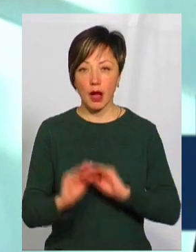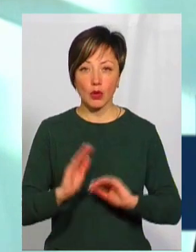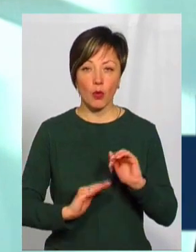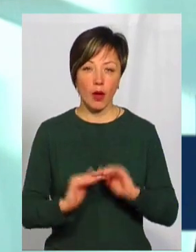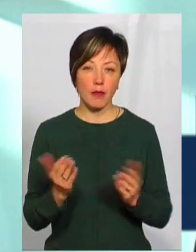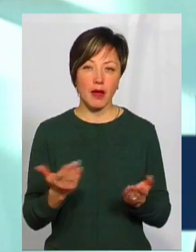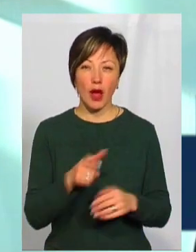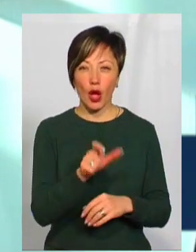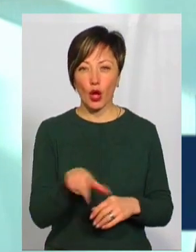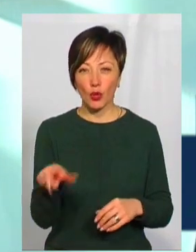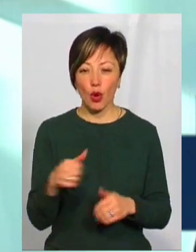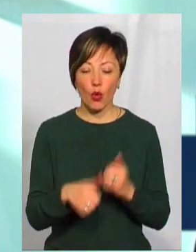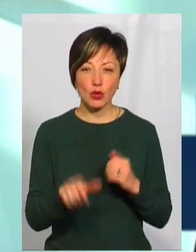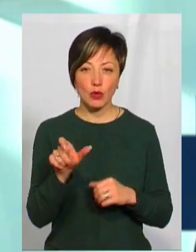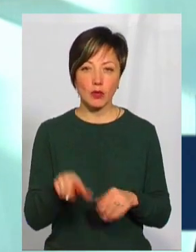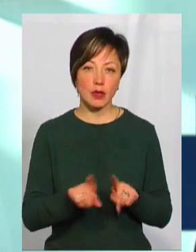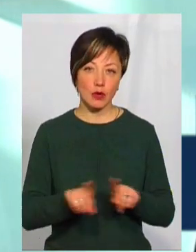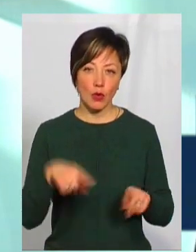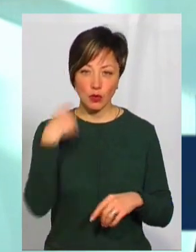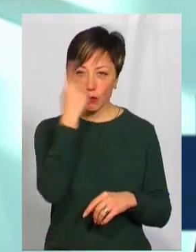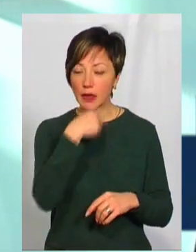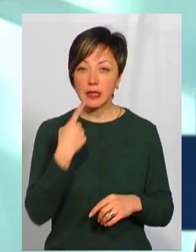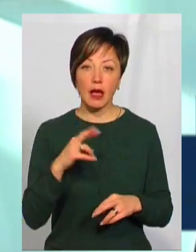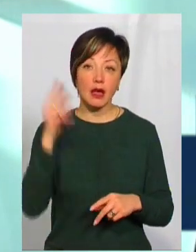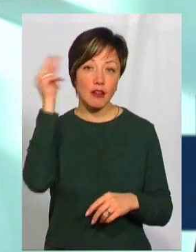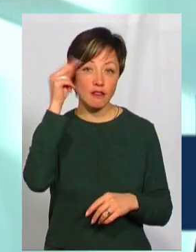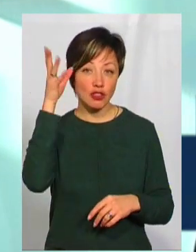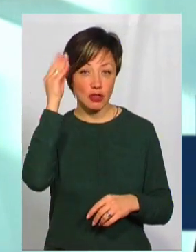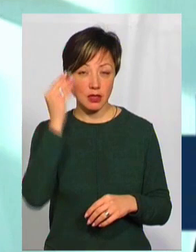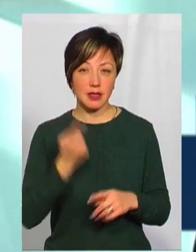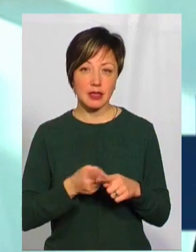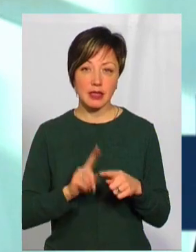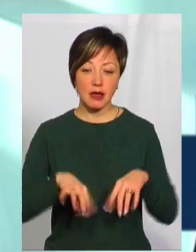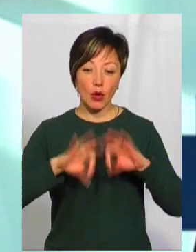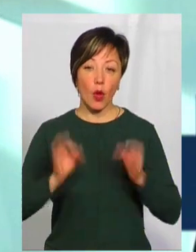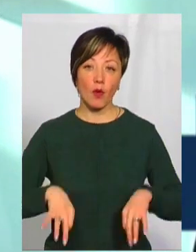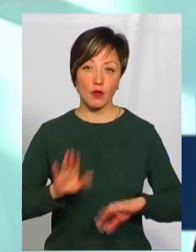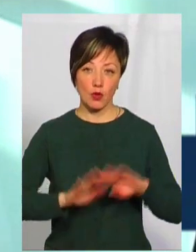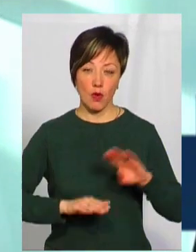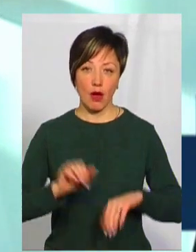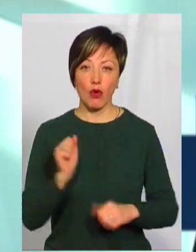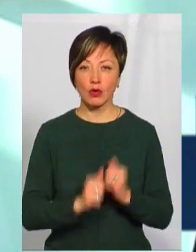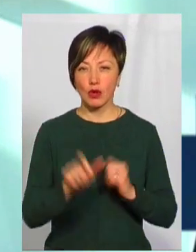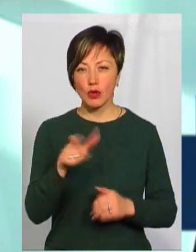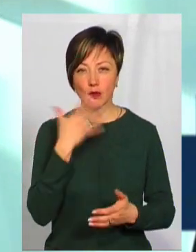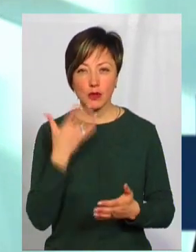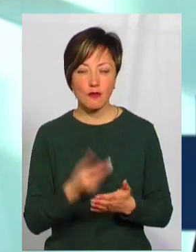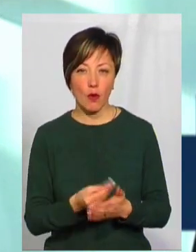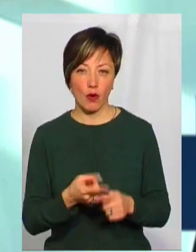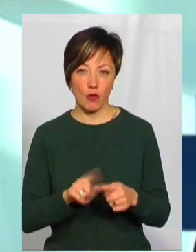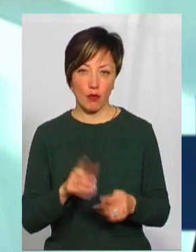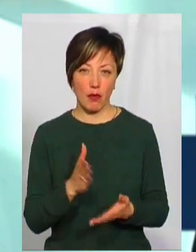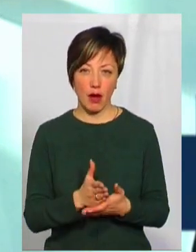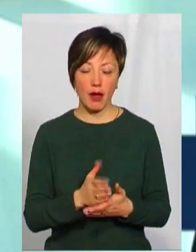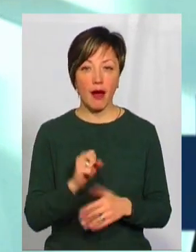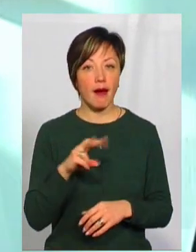як люди вже... Кожна людина є особистість, як вона навчиться, як це ловкість в руках треба мати. Кожна людина по-своєму її